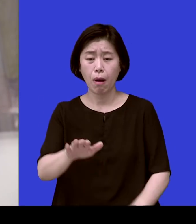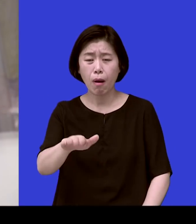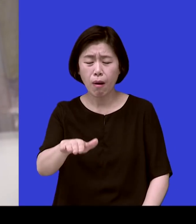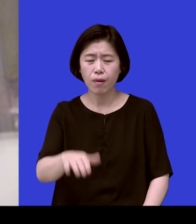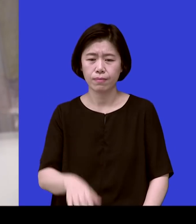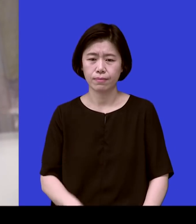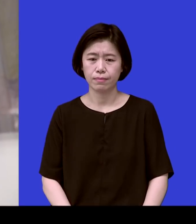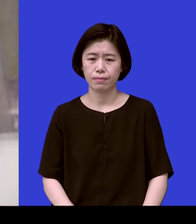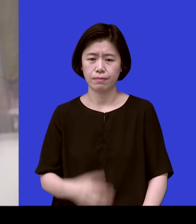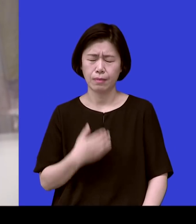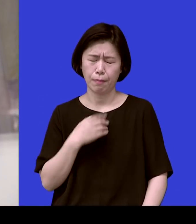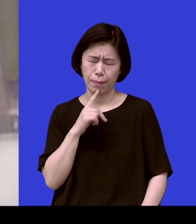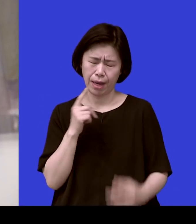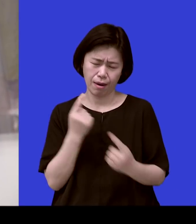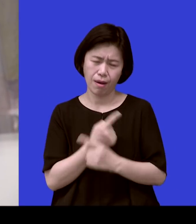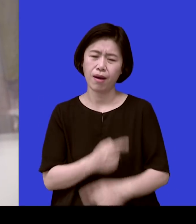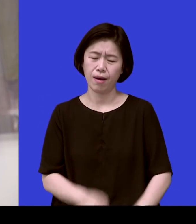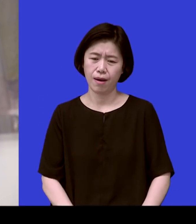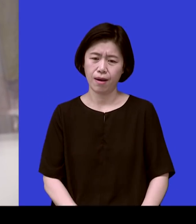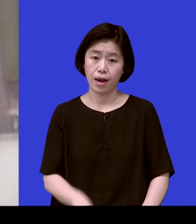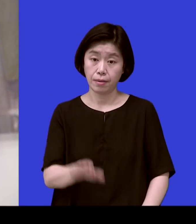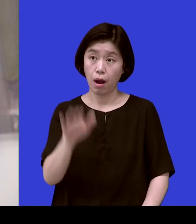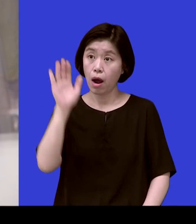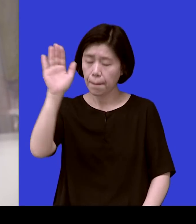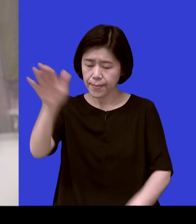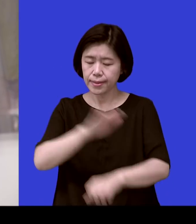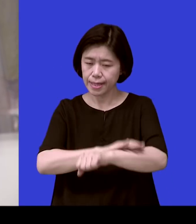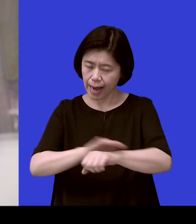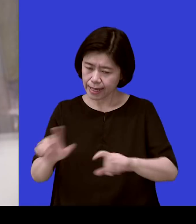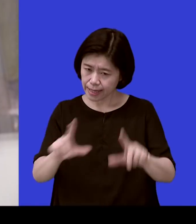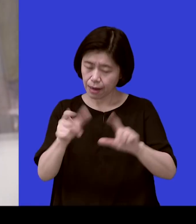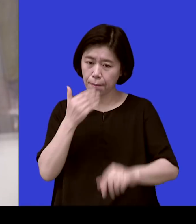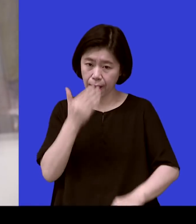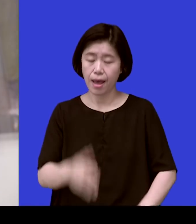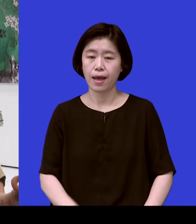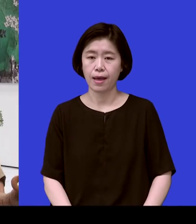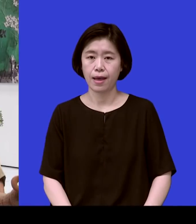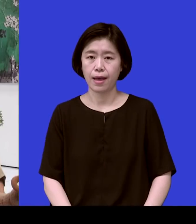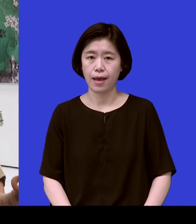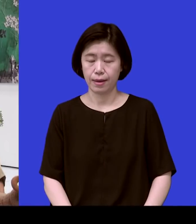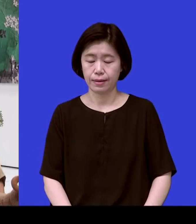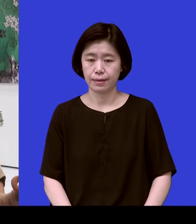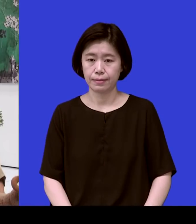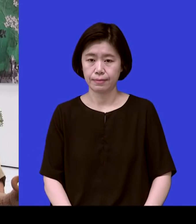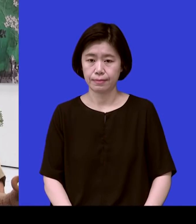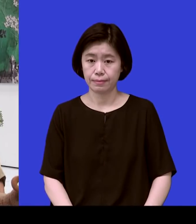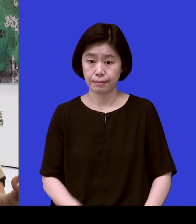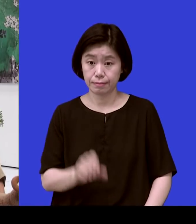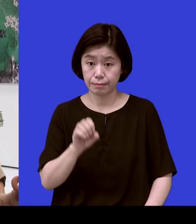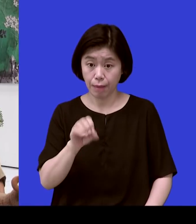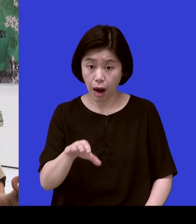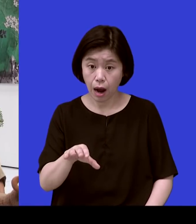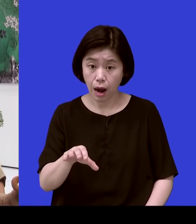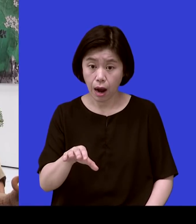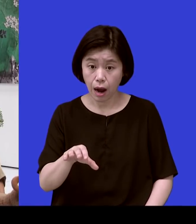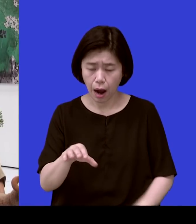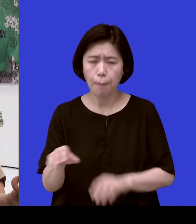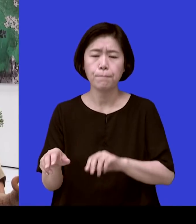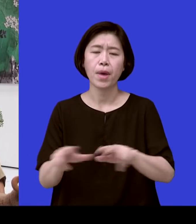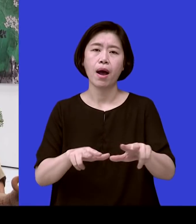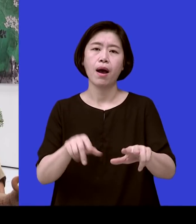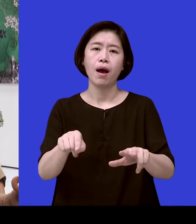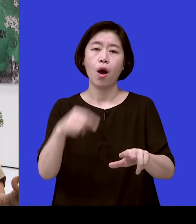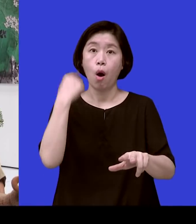내가 잘 지낼게. 잘 지낼 거야. 꼭 잘 지낼게. 그랬더니 정말 야속할